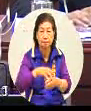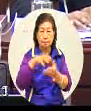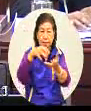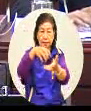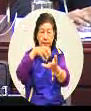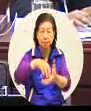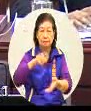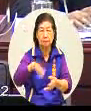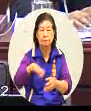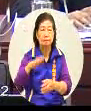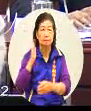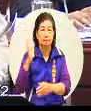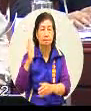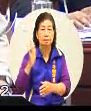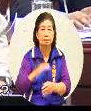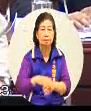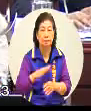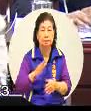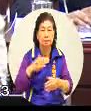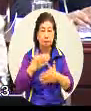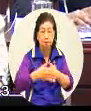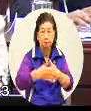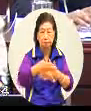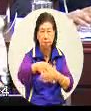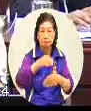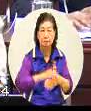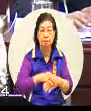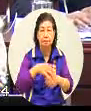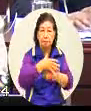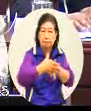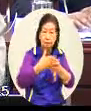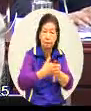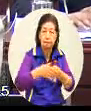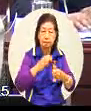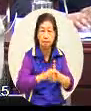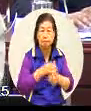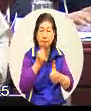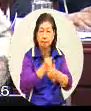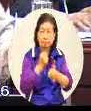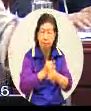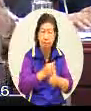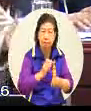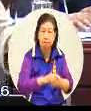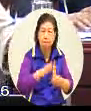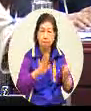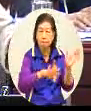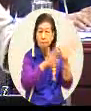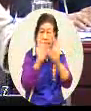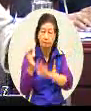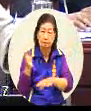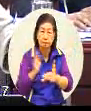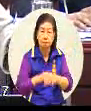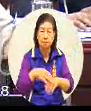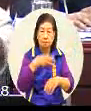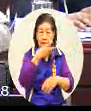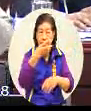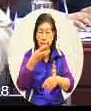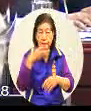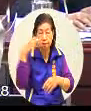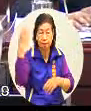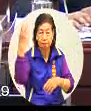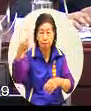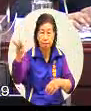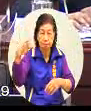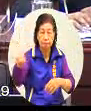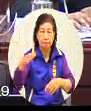将来它还有很多过程，包括操作的许可，包括水要怎么处理的计划，这不是